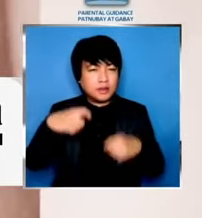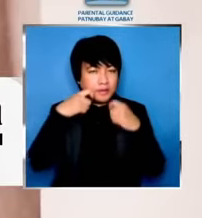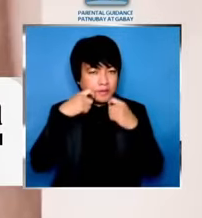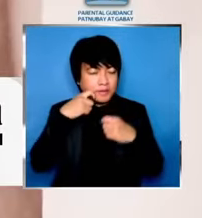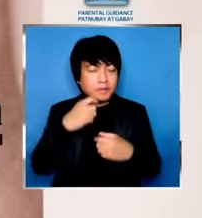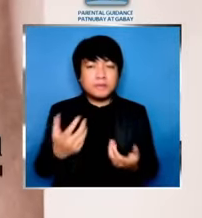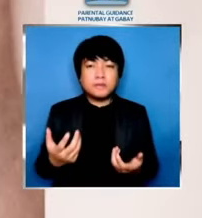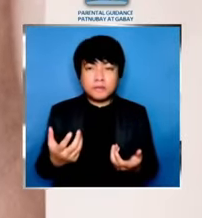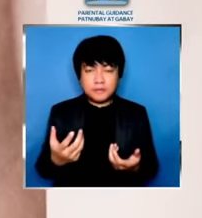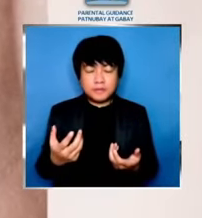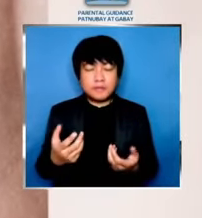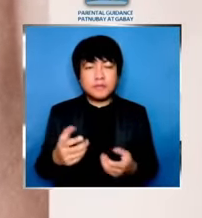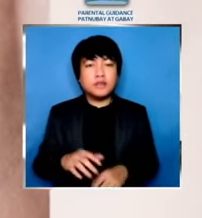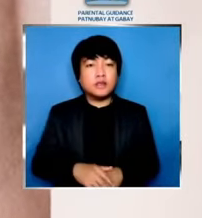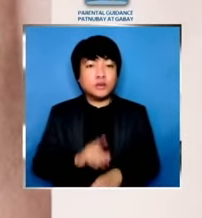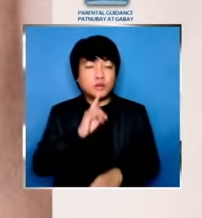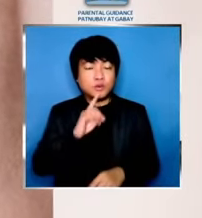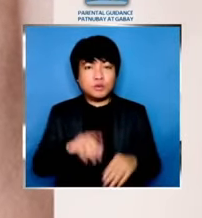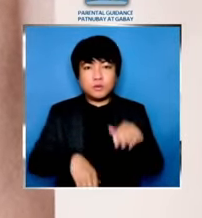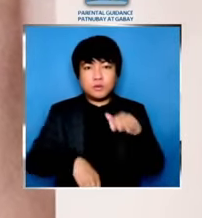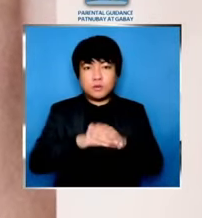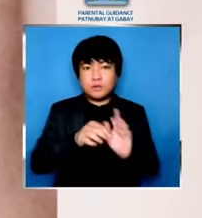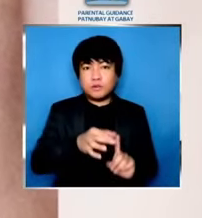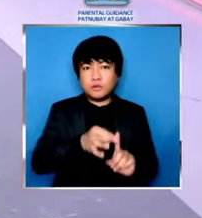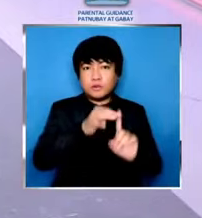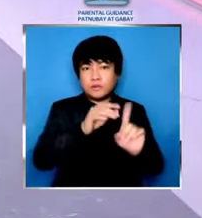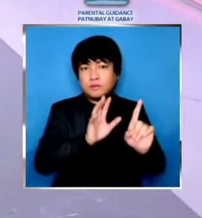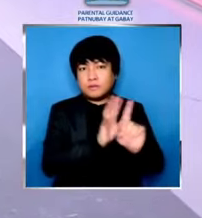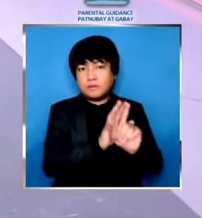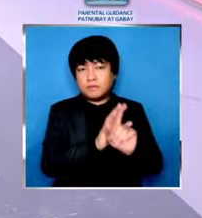sa Billboard Hot 100.